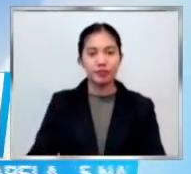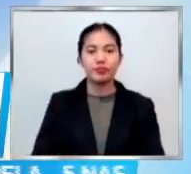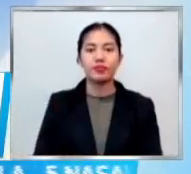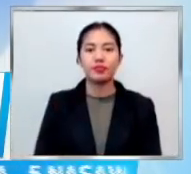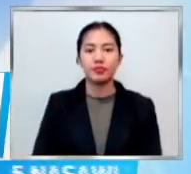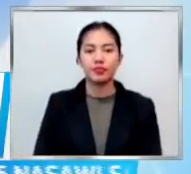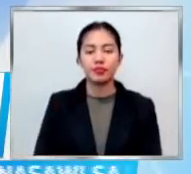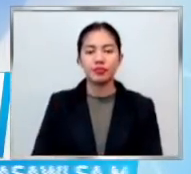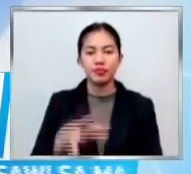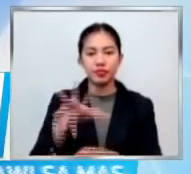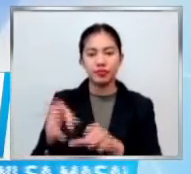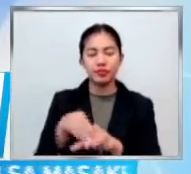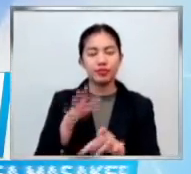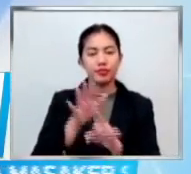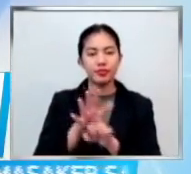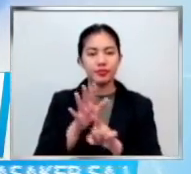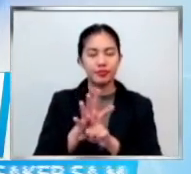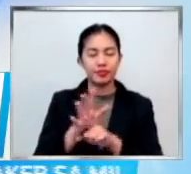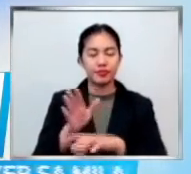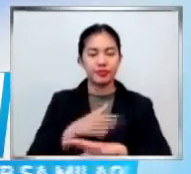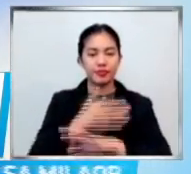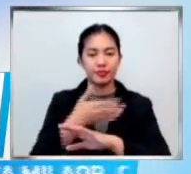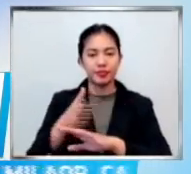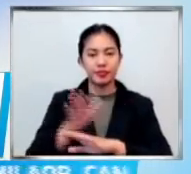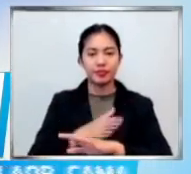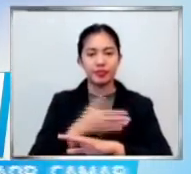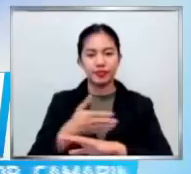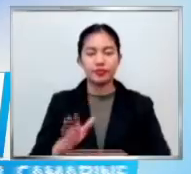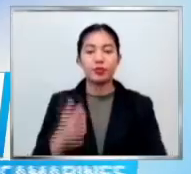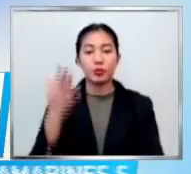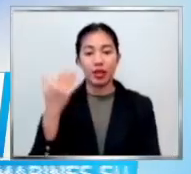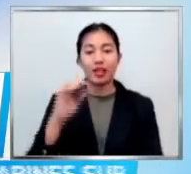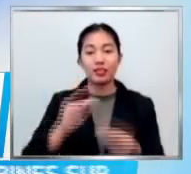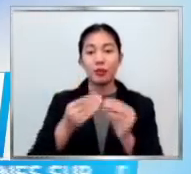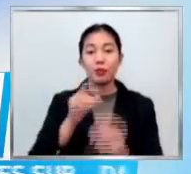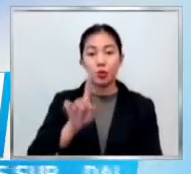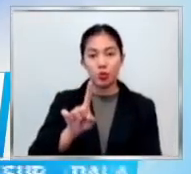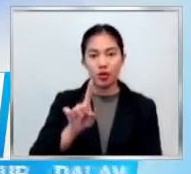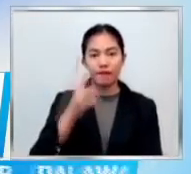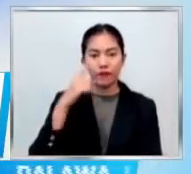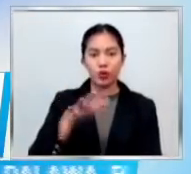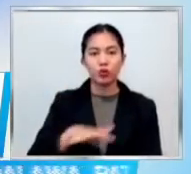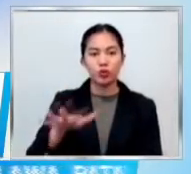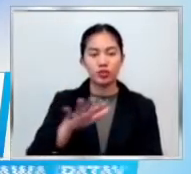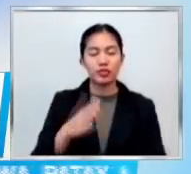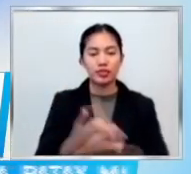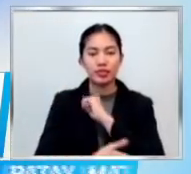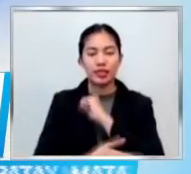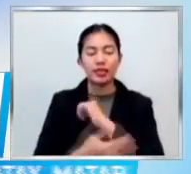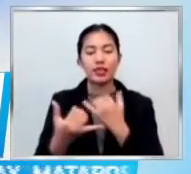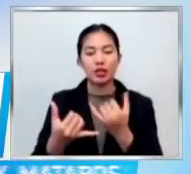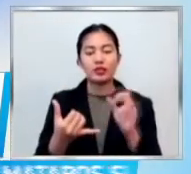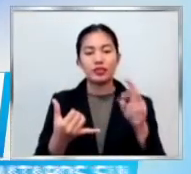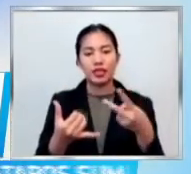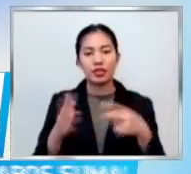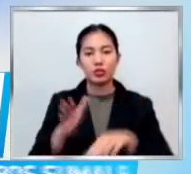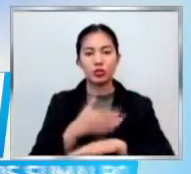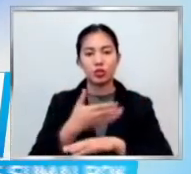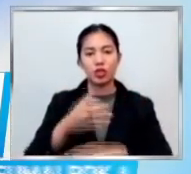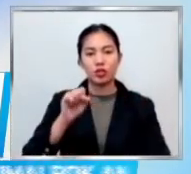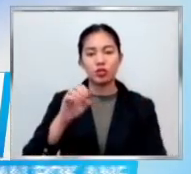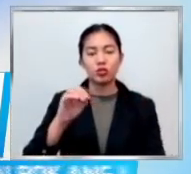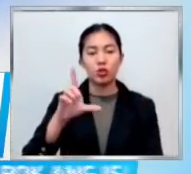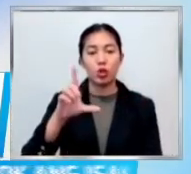matapos mag-number 1 sa mahigit 80 bansa. Ito na rin daw ang second solo song ngayong taon na may most number 1 sa